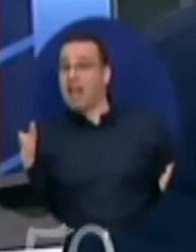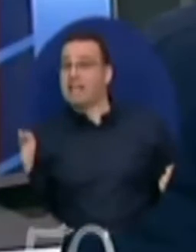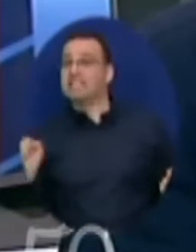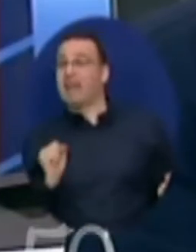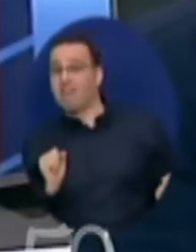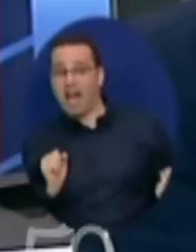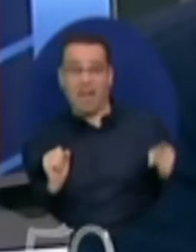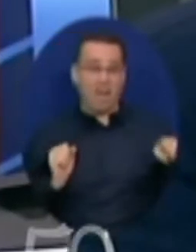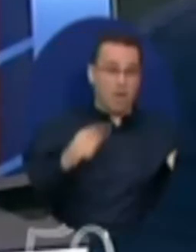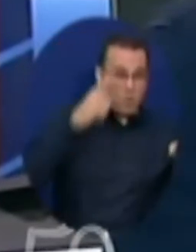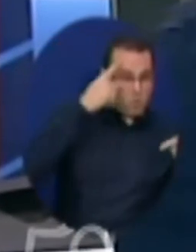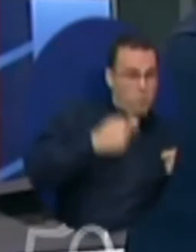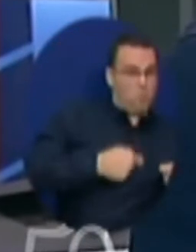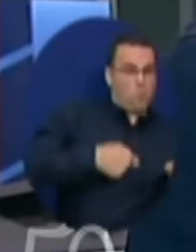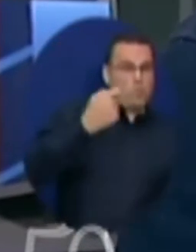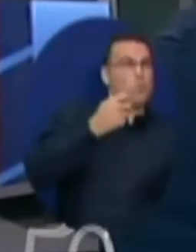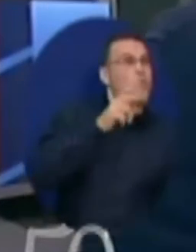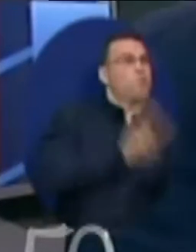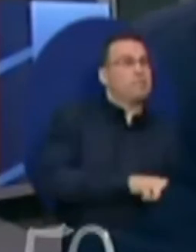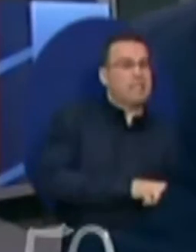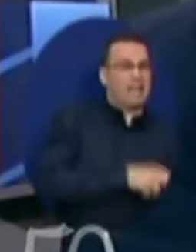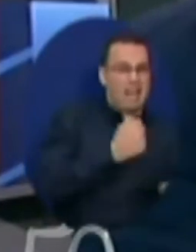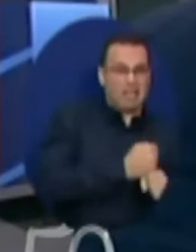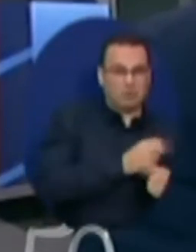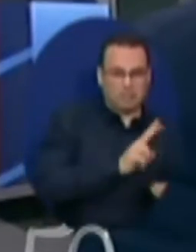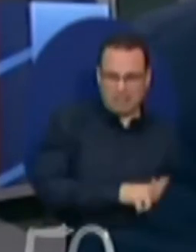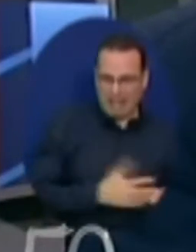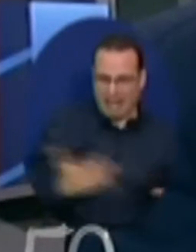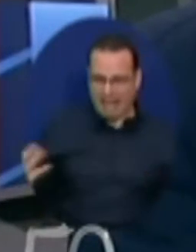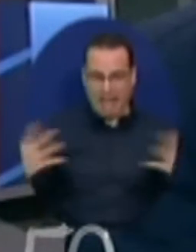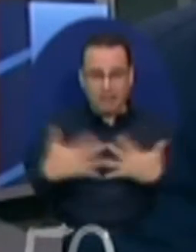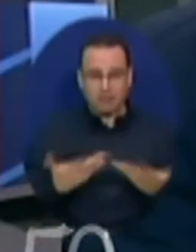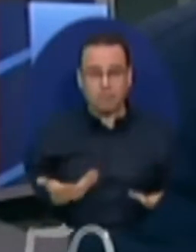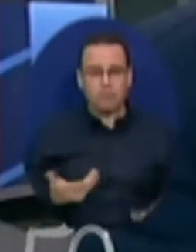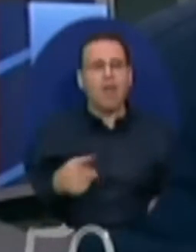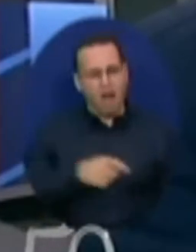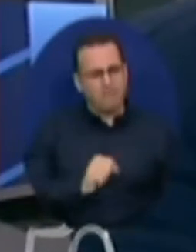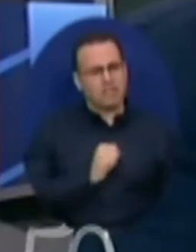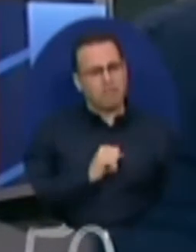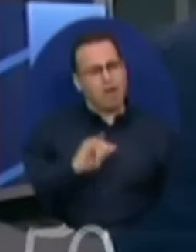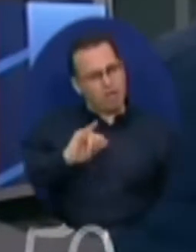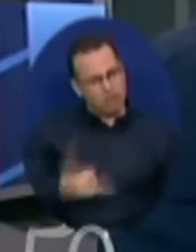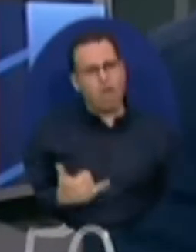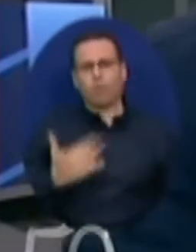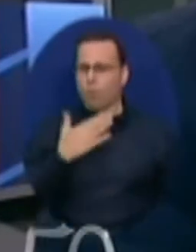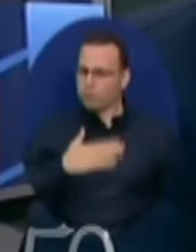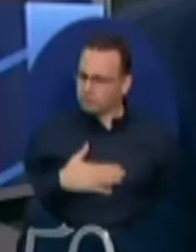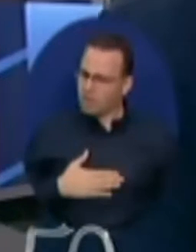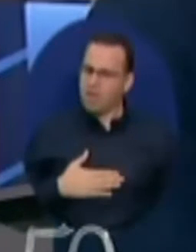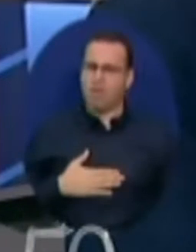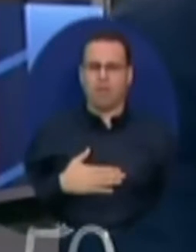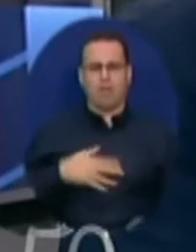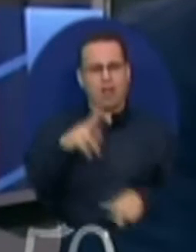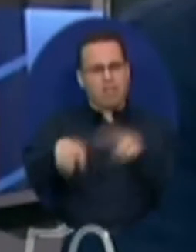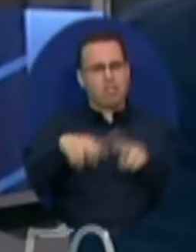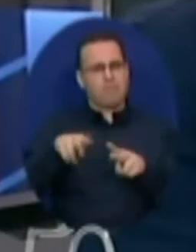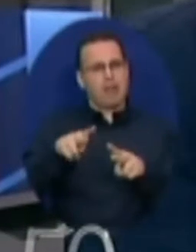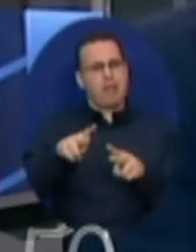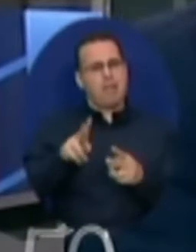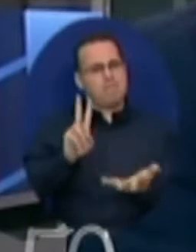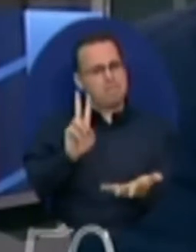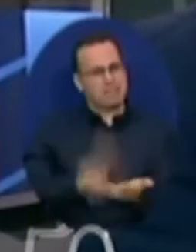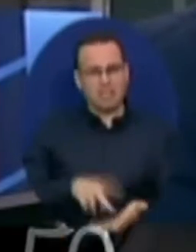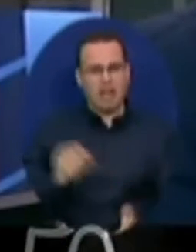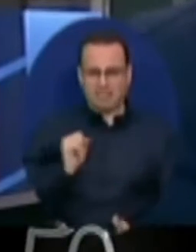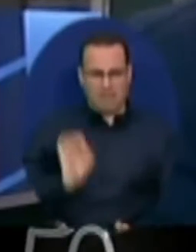מוסרי. עכשיו, מה המשלים? הצבא כן רוצה לעסוק בצדק. הצבא הישראלי